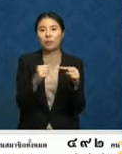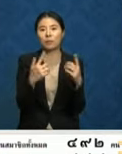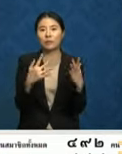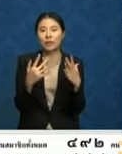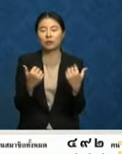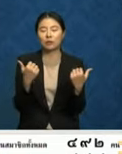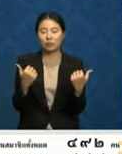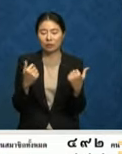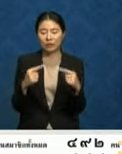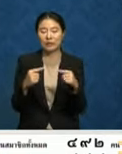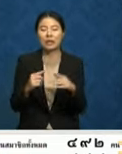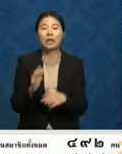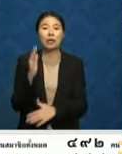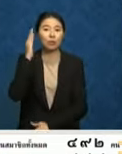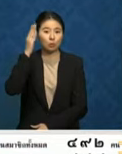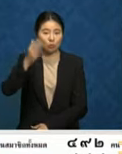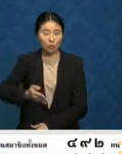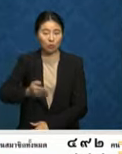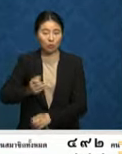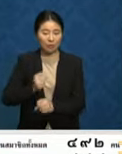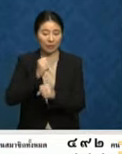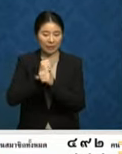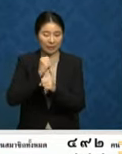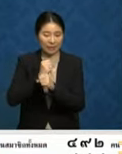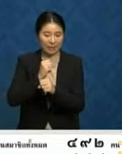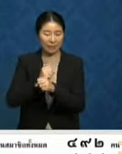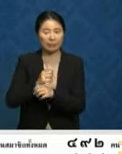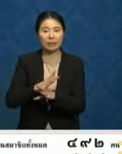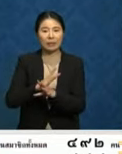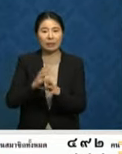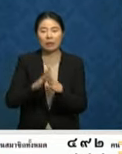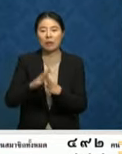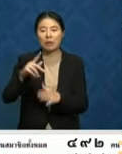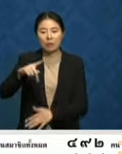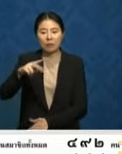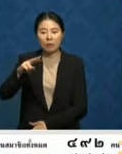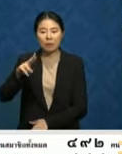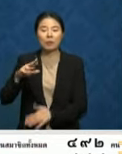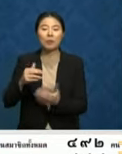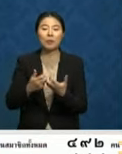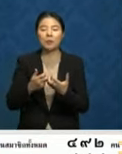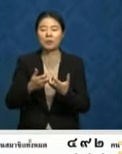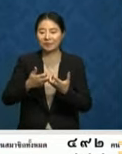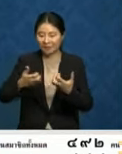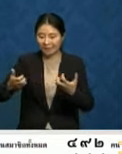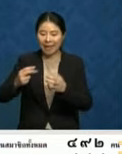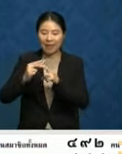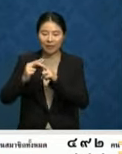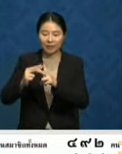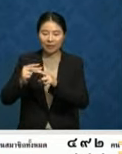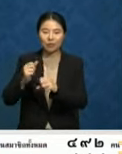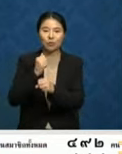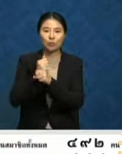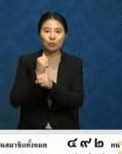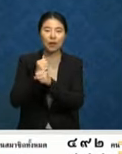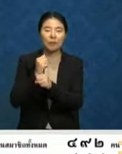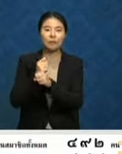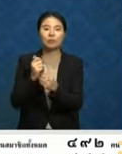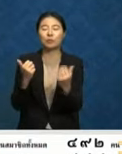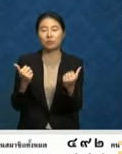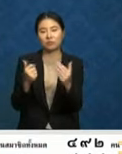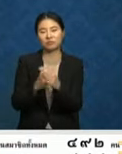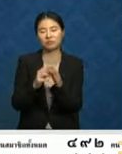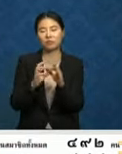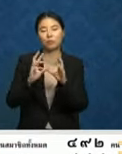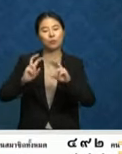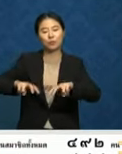นี้ในการที่จะทำเ่อพระราชบัญญัติทำให้เราขยายสกิจสามารถที่จะทำ